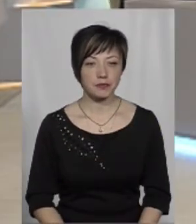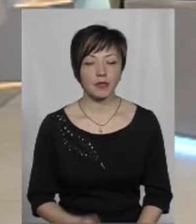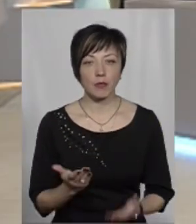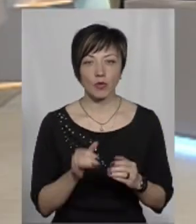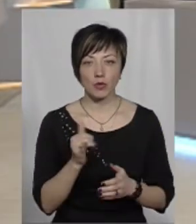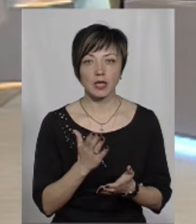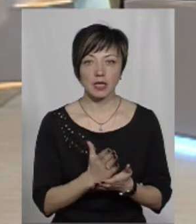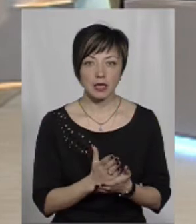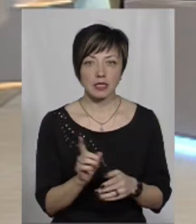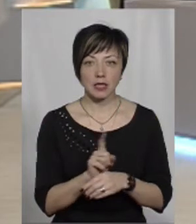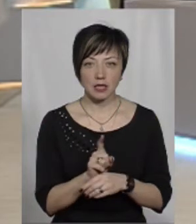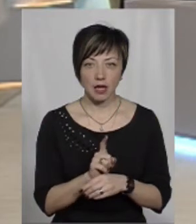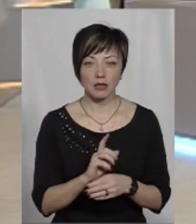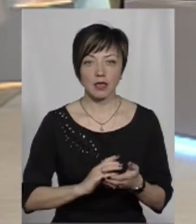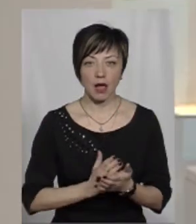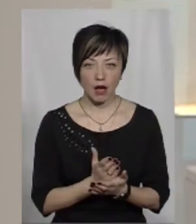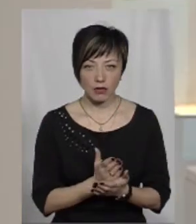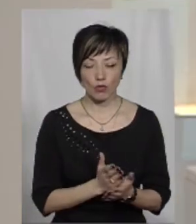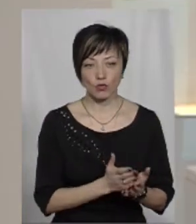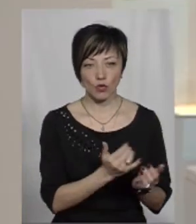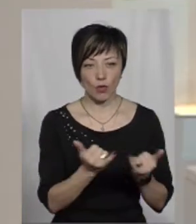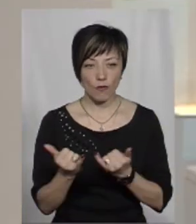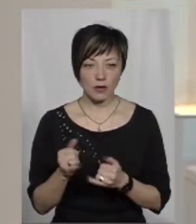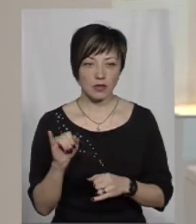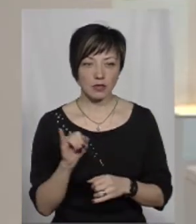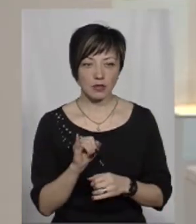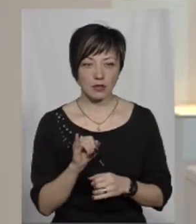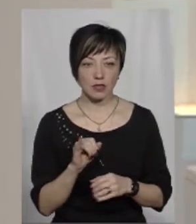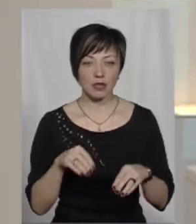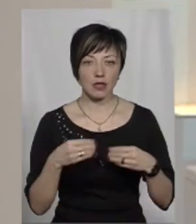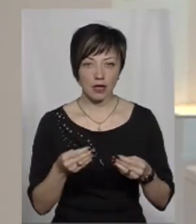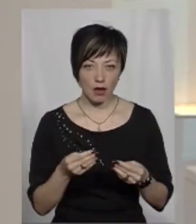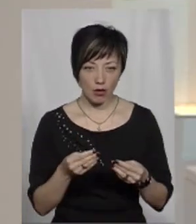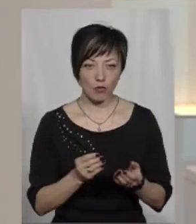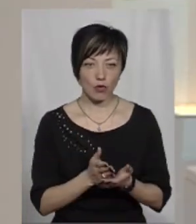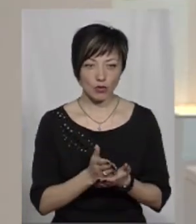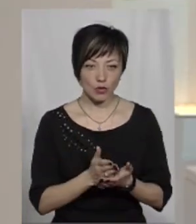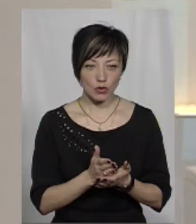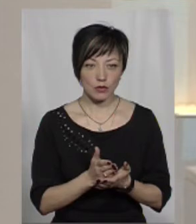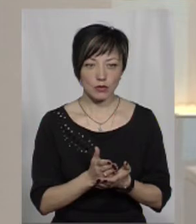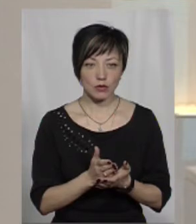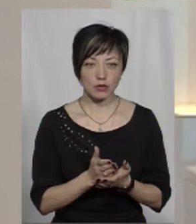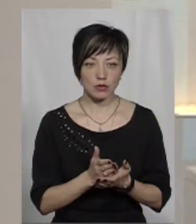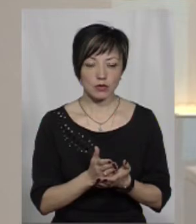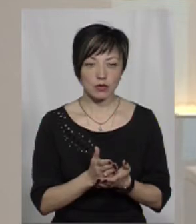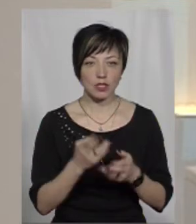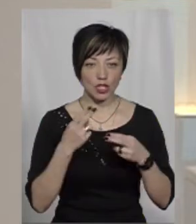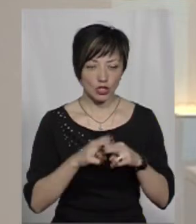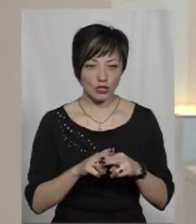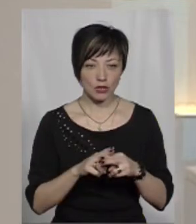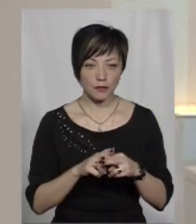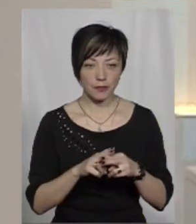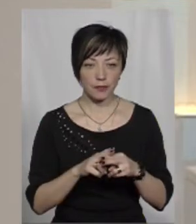Напевно, у вас є якісь стандарти якості, і обслуговування, і надання послуги